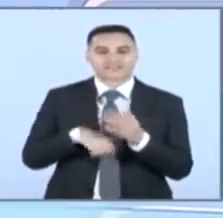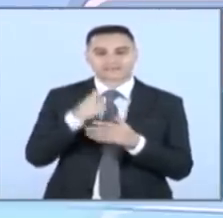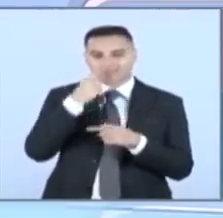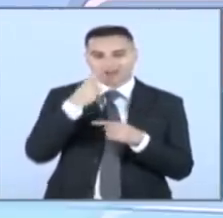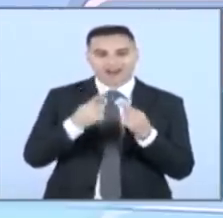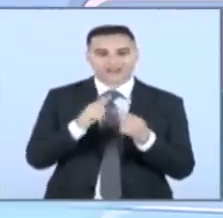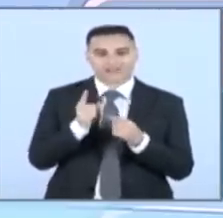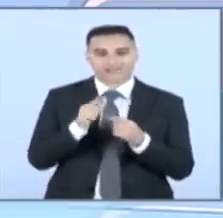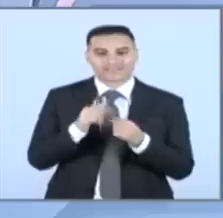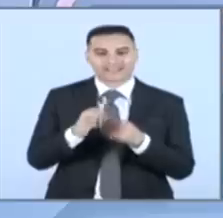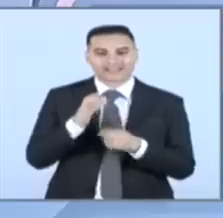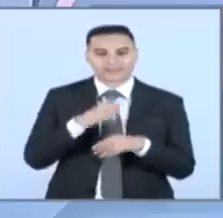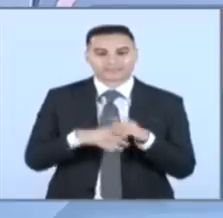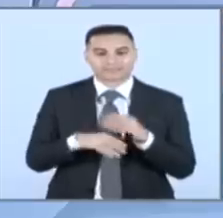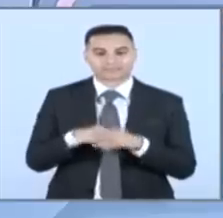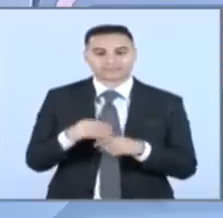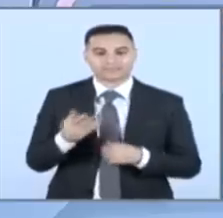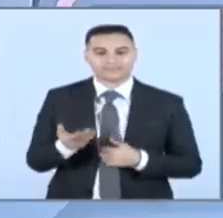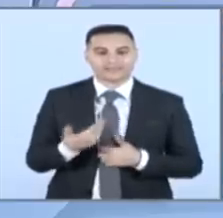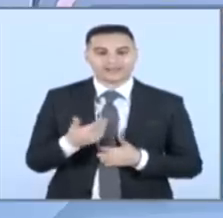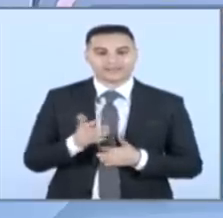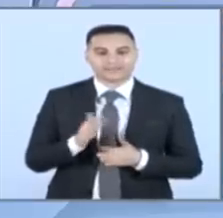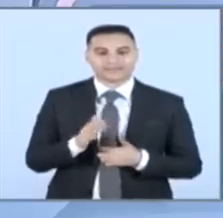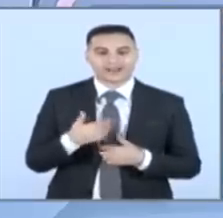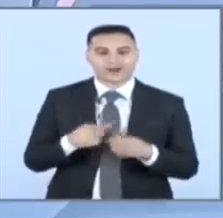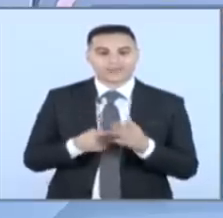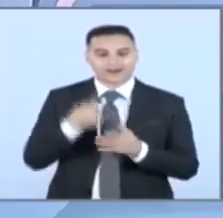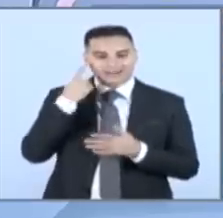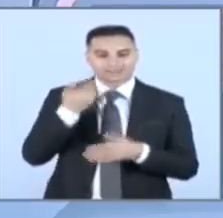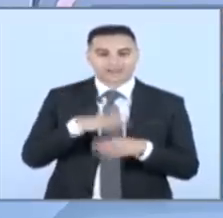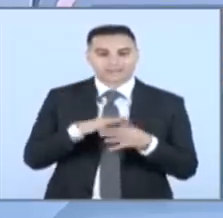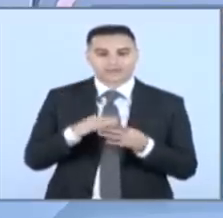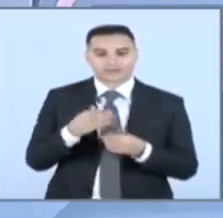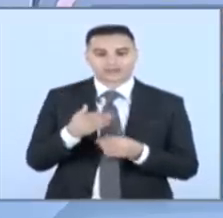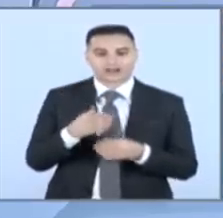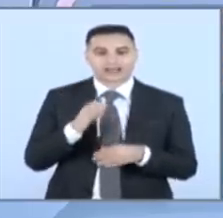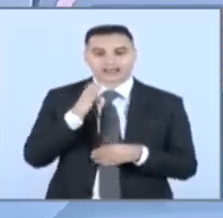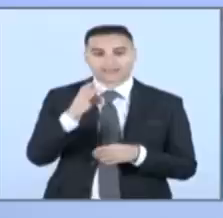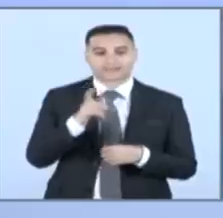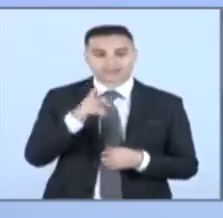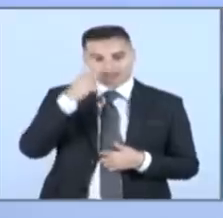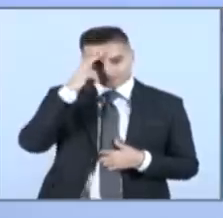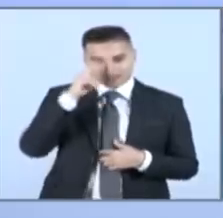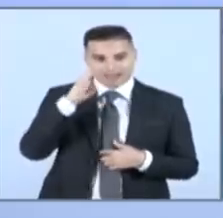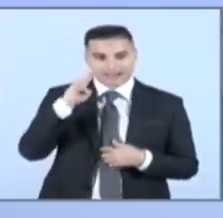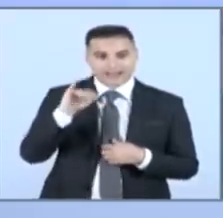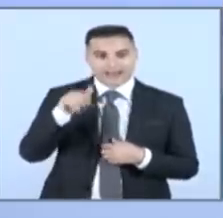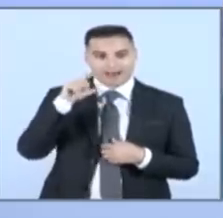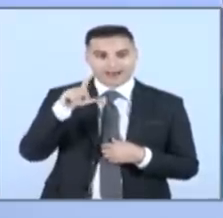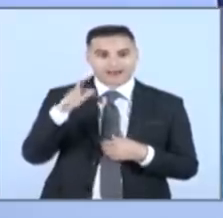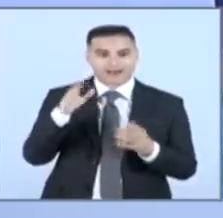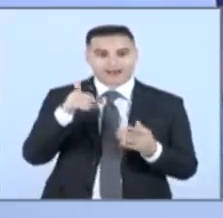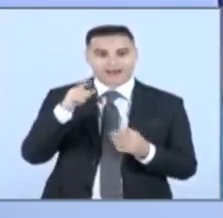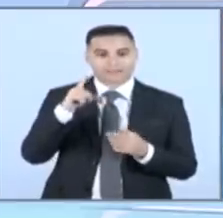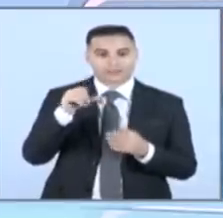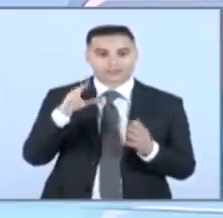طول. في إجابة؟ لا لا، أول مرة أسمع. ما فيش إجابة. الإجابة الصحيحة كمال. كمال أبو ريا.